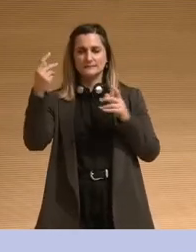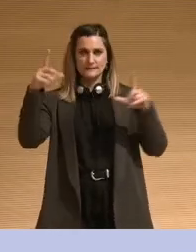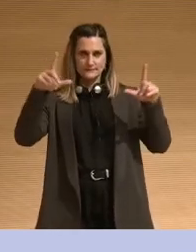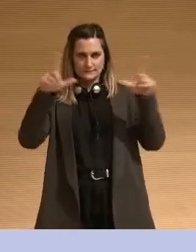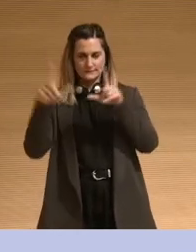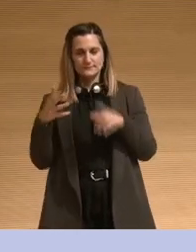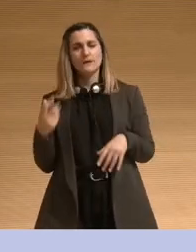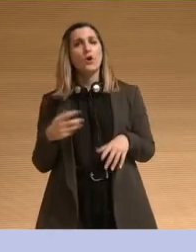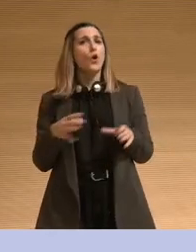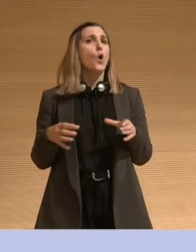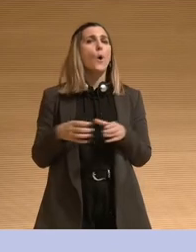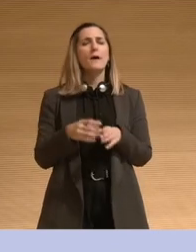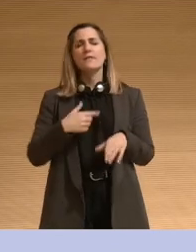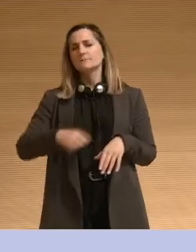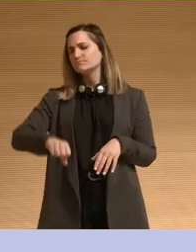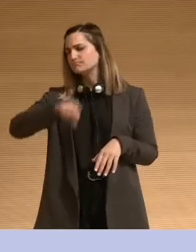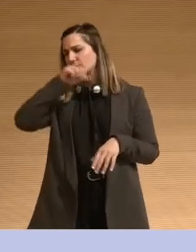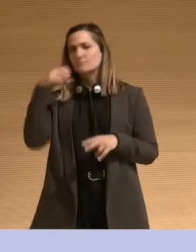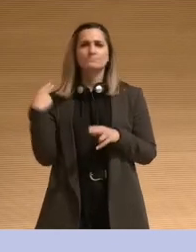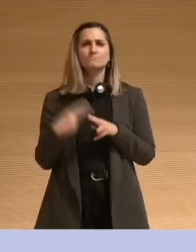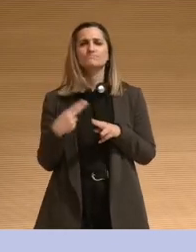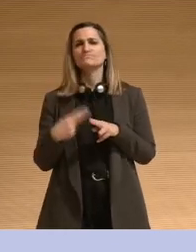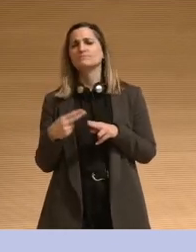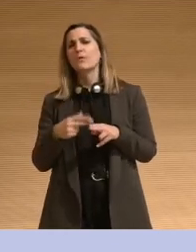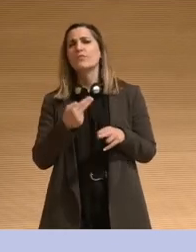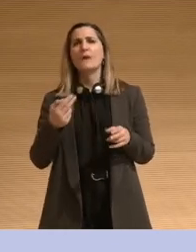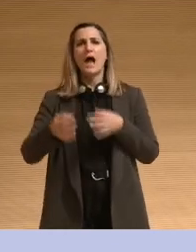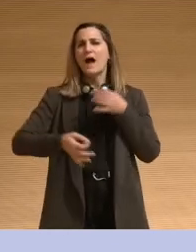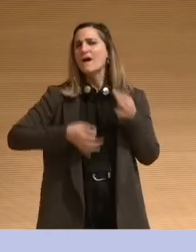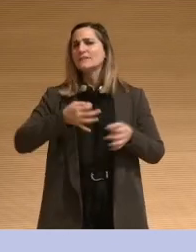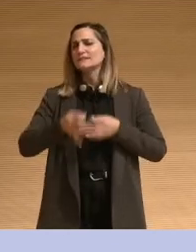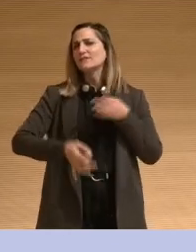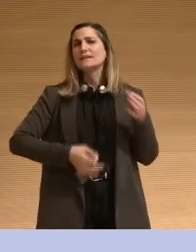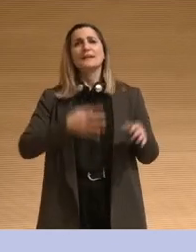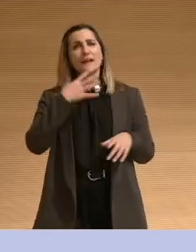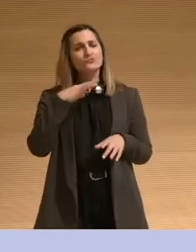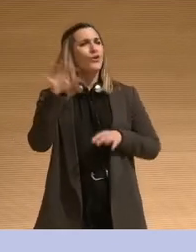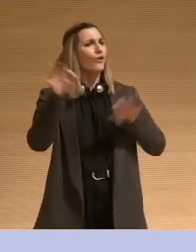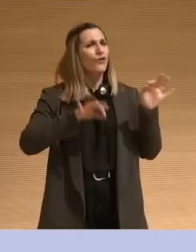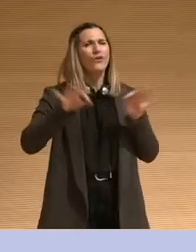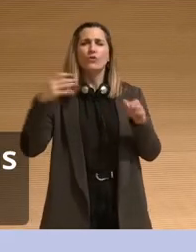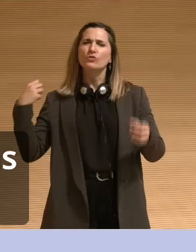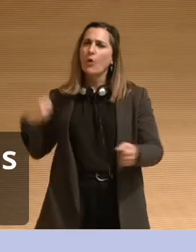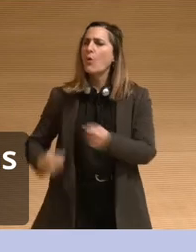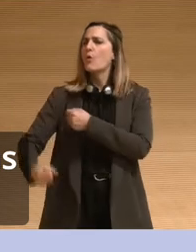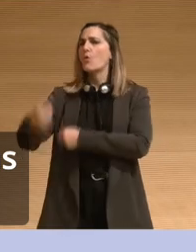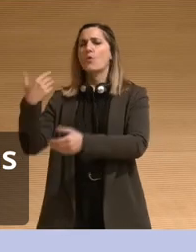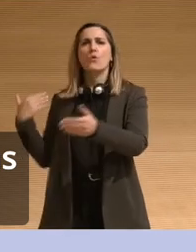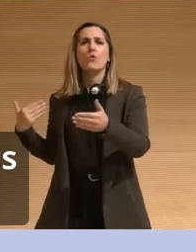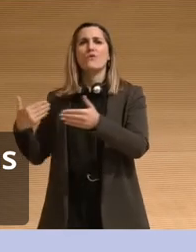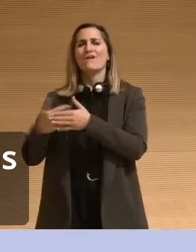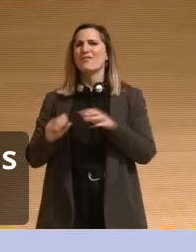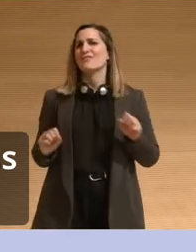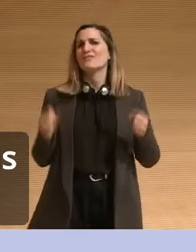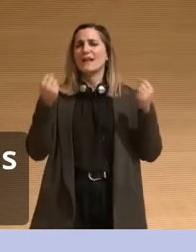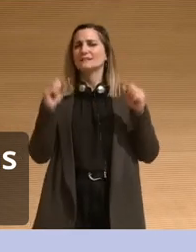στη δύναμη του storytelling, της αφήγησης, και γι' αυτό σχεδιάζουμε και υλοποιούμε τα πολλά τελευταία χρόνια δράσεις,